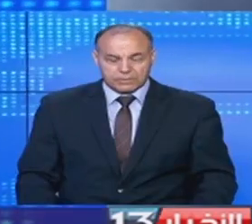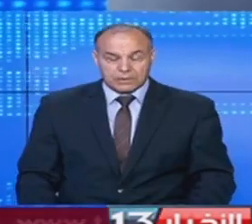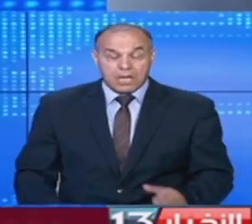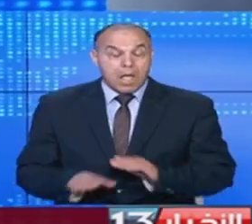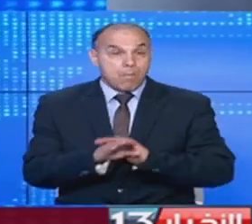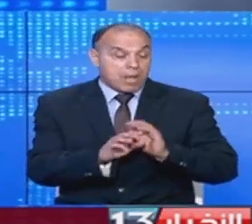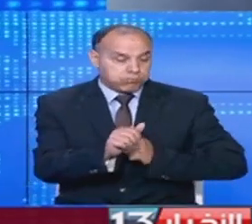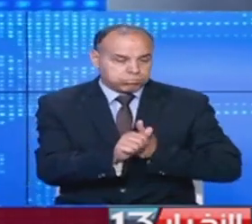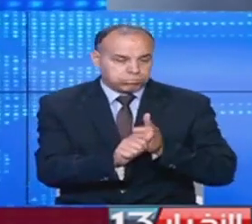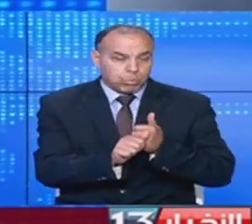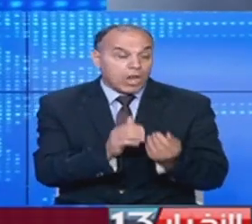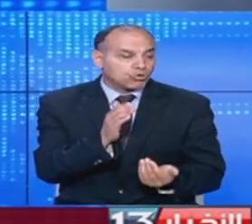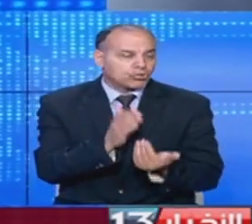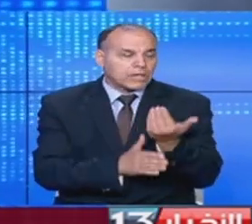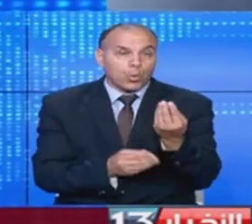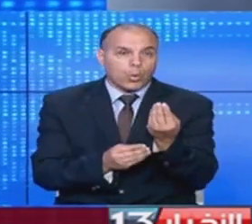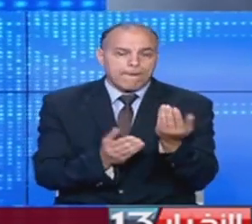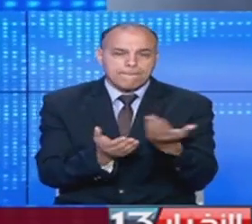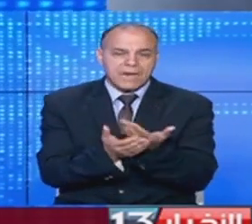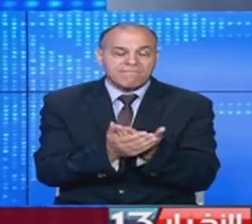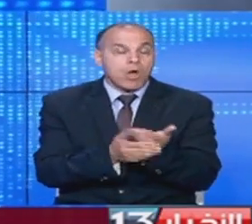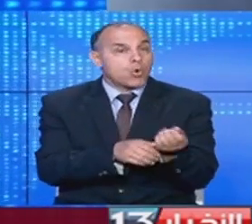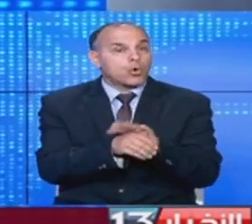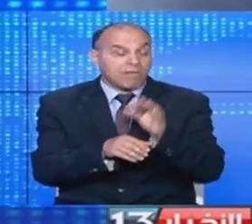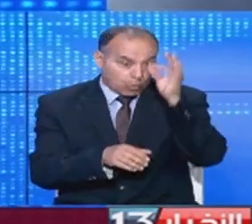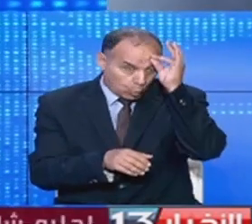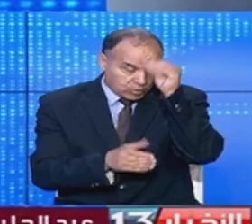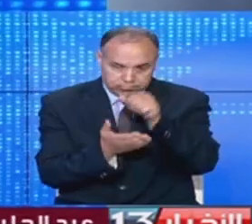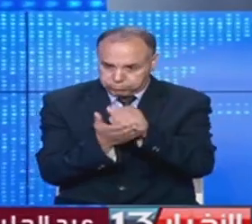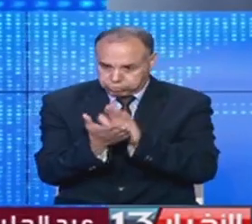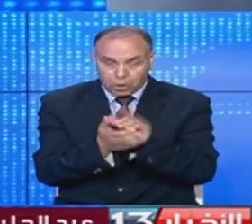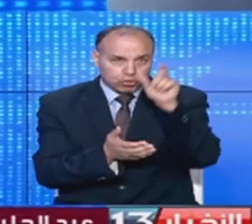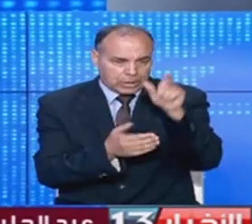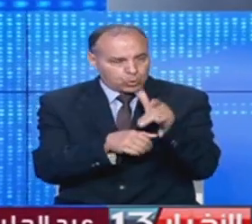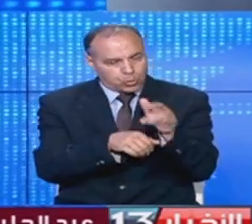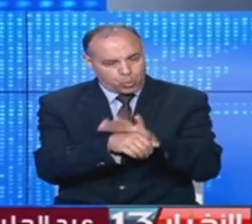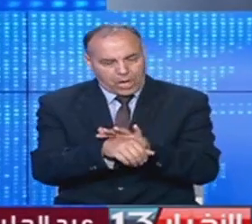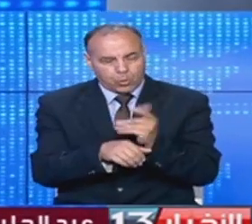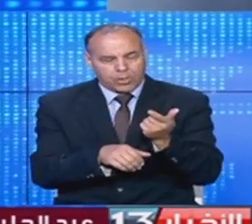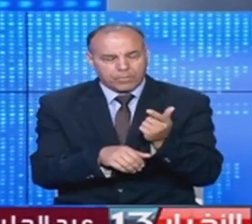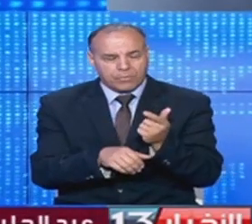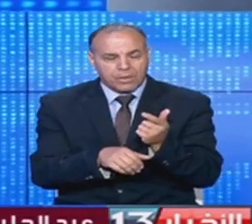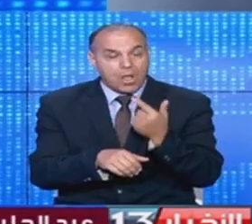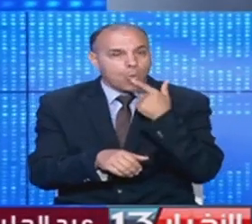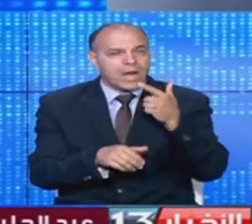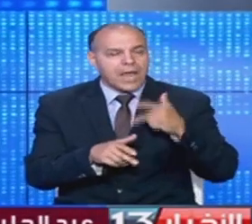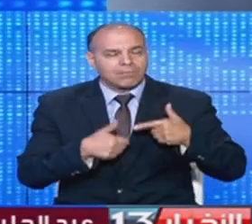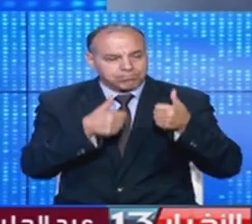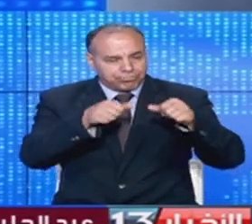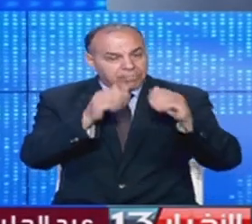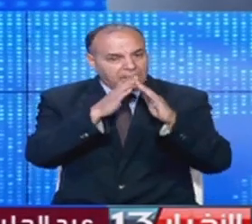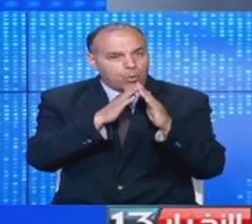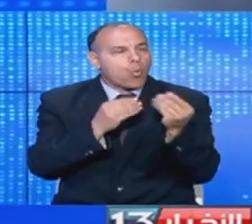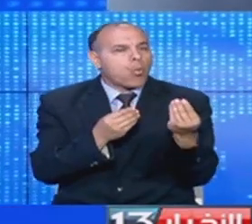في متابعة لمستجدات ملف كورونا في تونس، تم تسجيل حالة إصابة مؤكدة بالفيروس لمقيم في الحجر